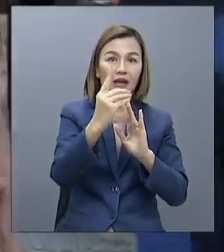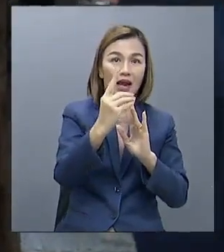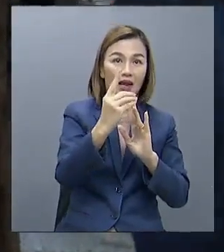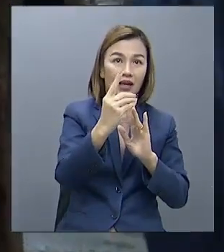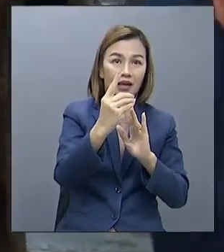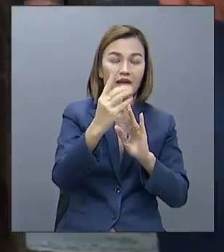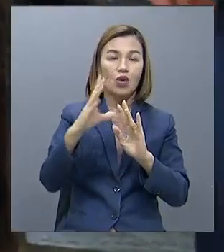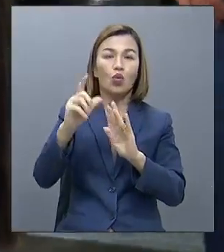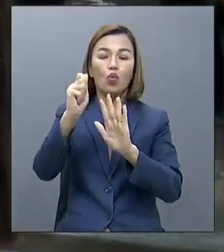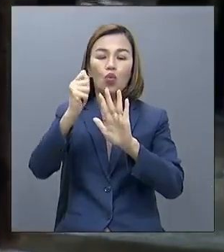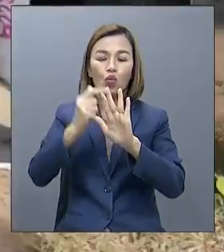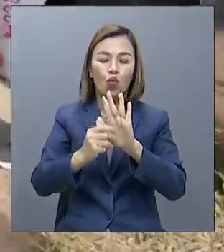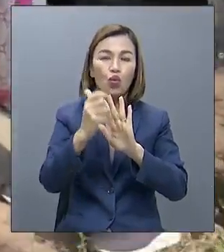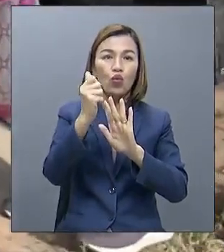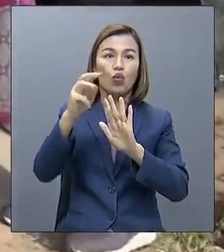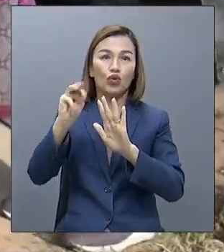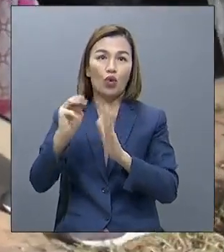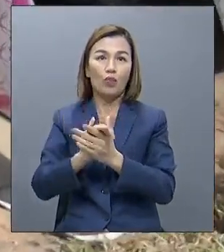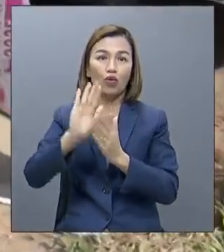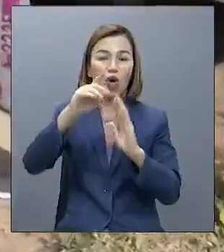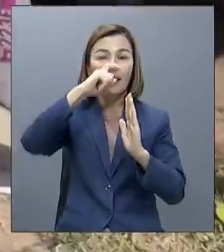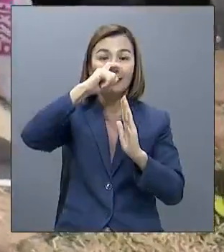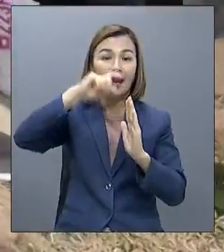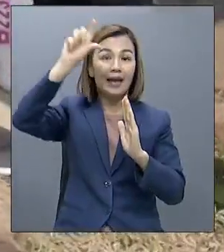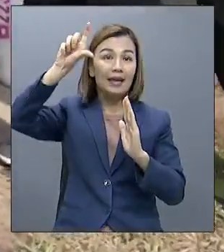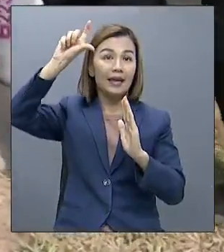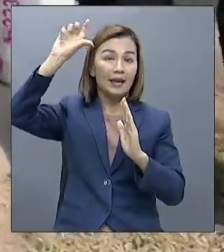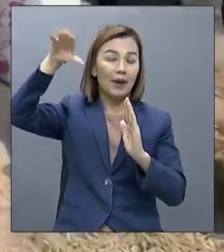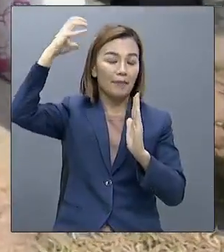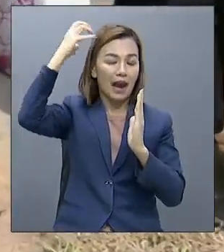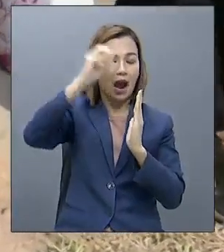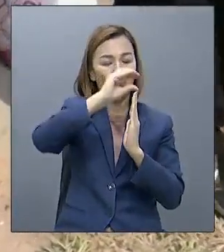ดปัญหาอาการเจ็บป่วยจากสภาพอากาศหนาวเย็นในช่วงนี้ค่ะ